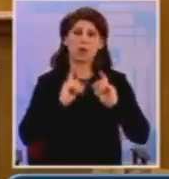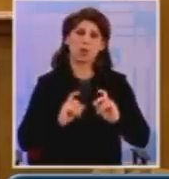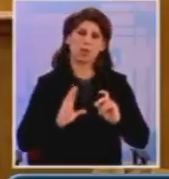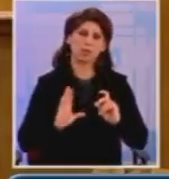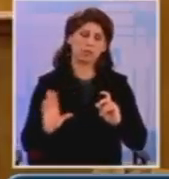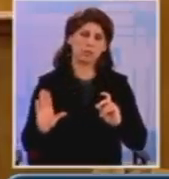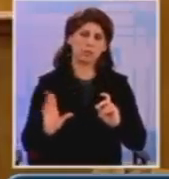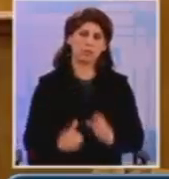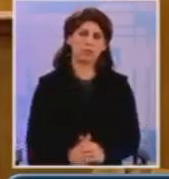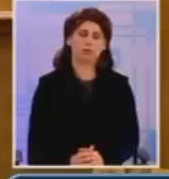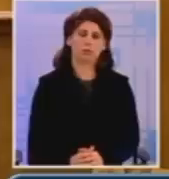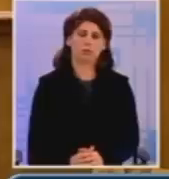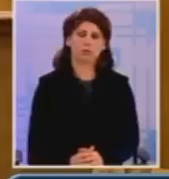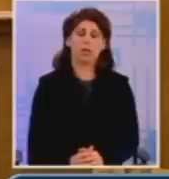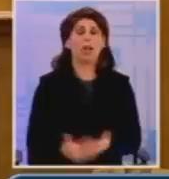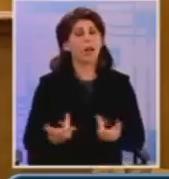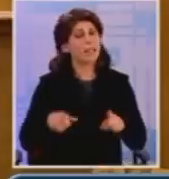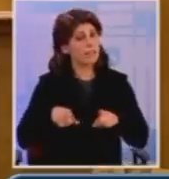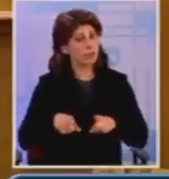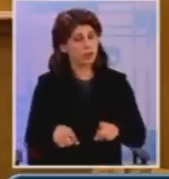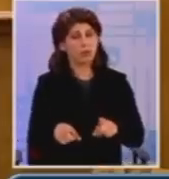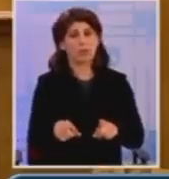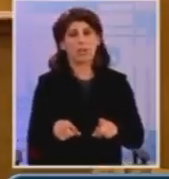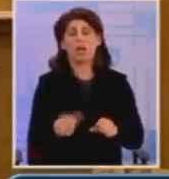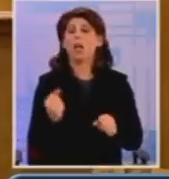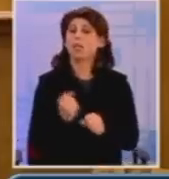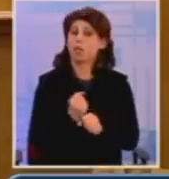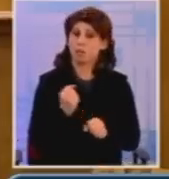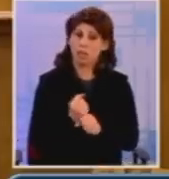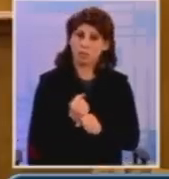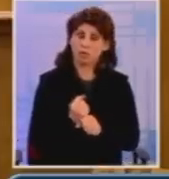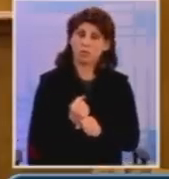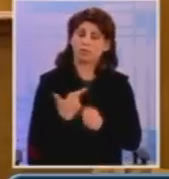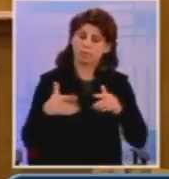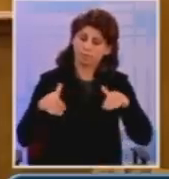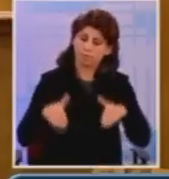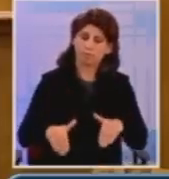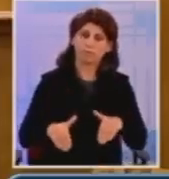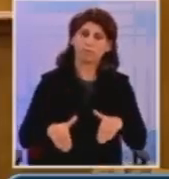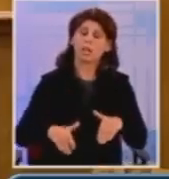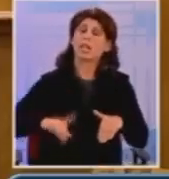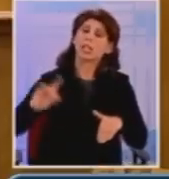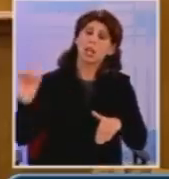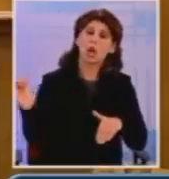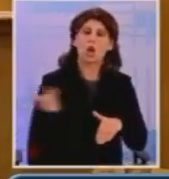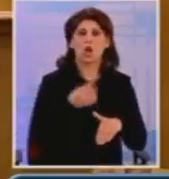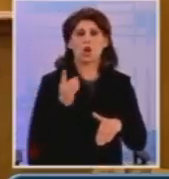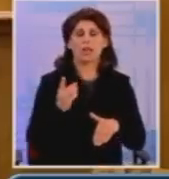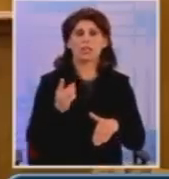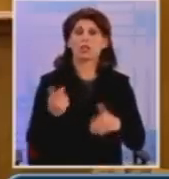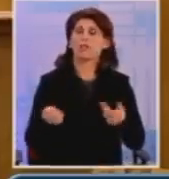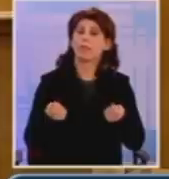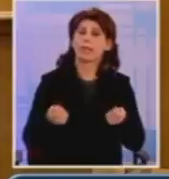της, αλλά ταυτόχρονα θα εργαστεί ώστε να τηρηθούν και όλες οι